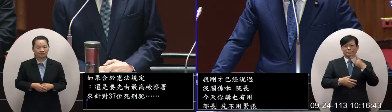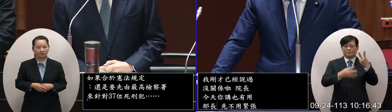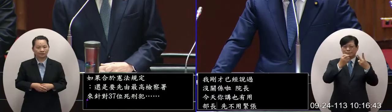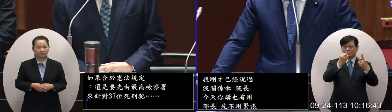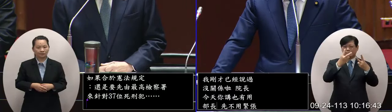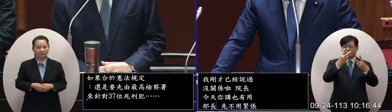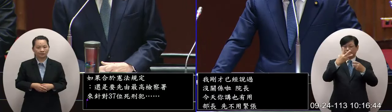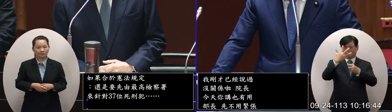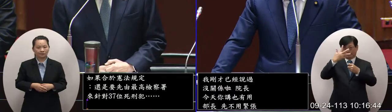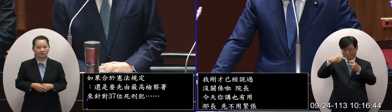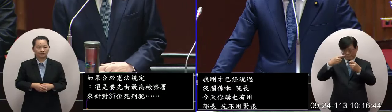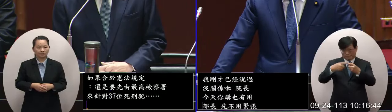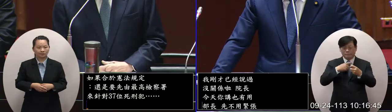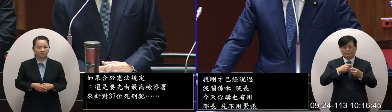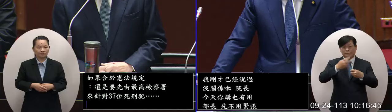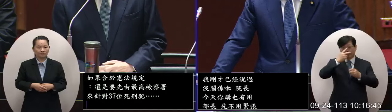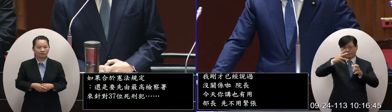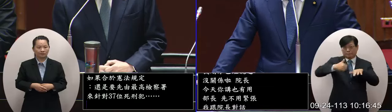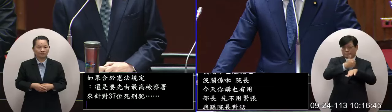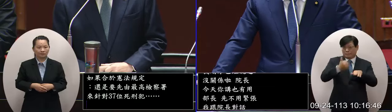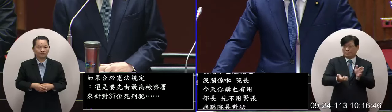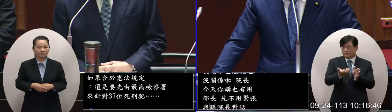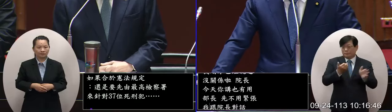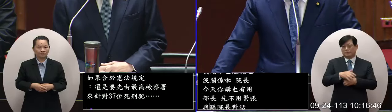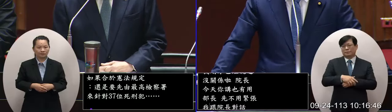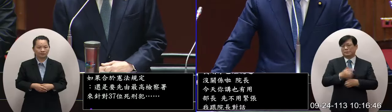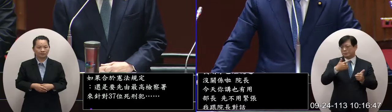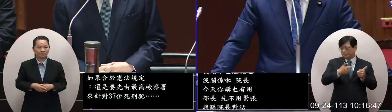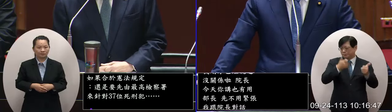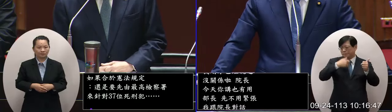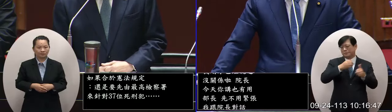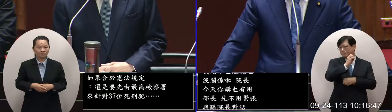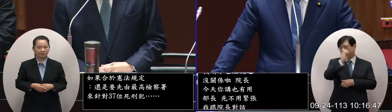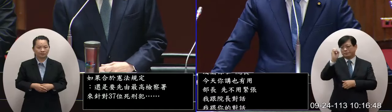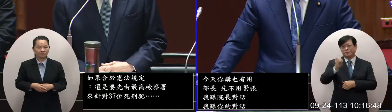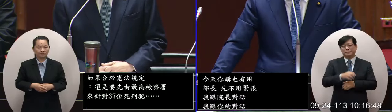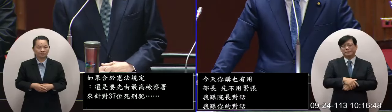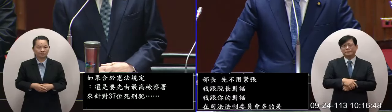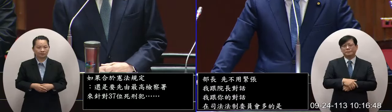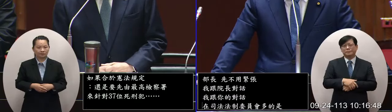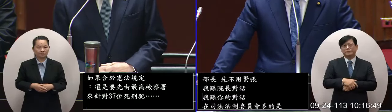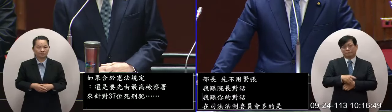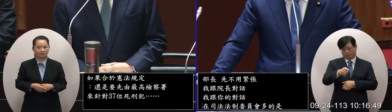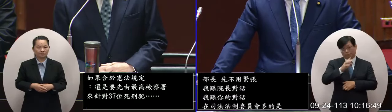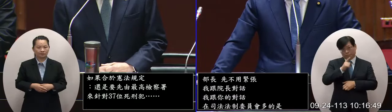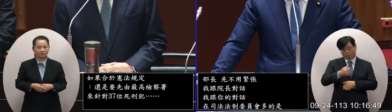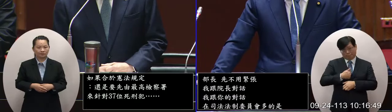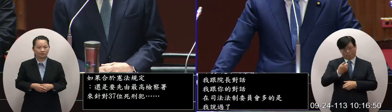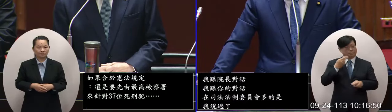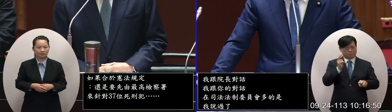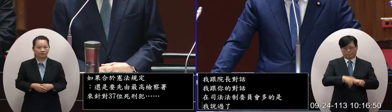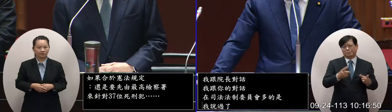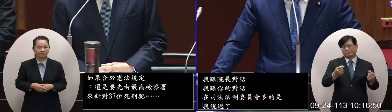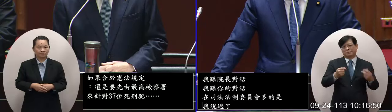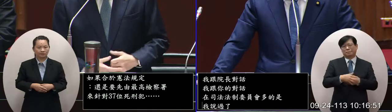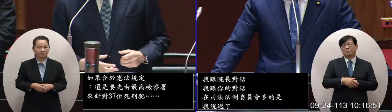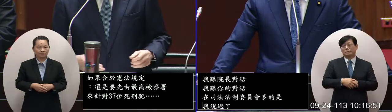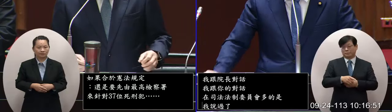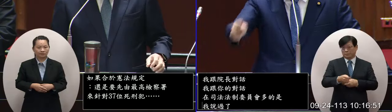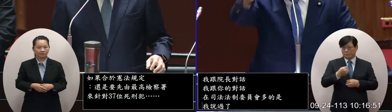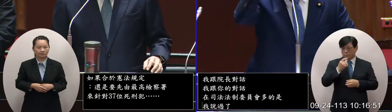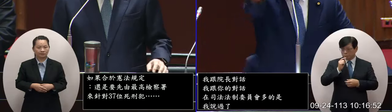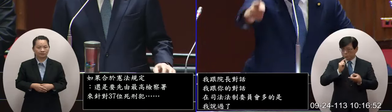2028赖清德任满之前，我直接说一个死刑都不会执行，这就叫做实质 face。 你可以否定